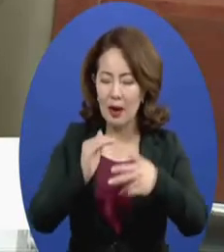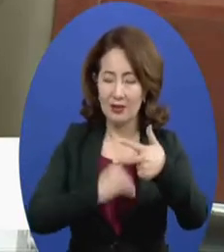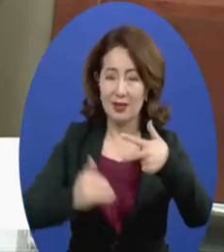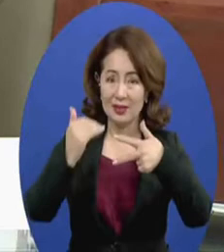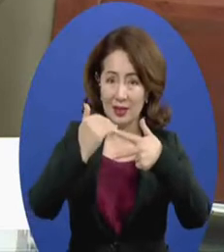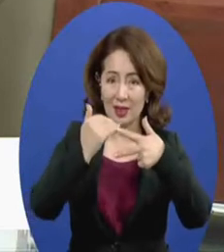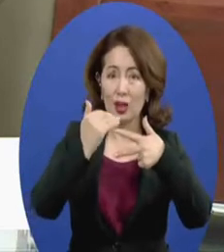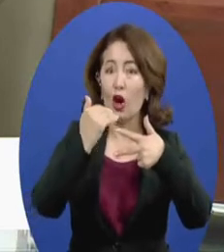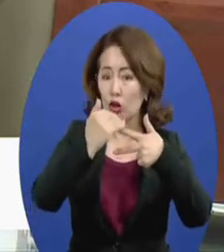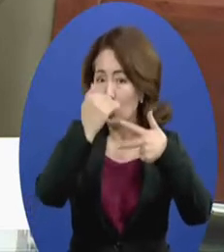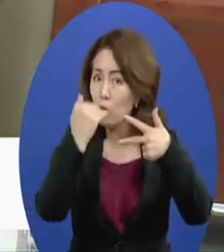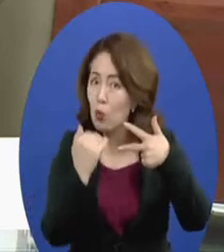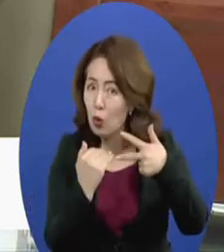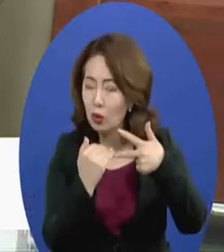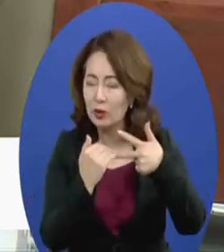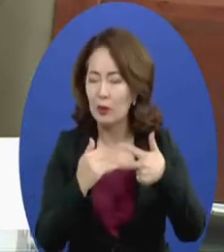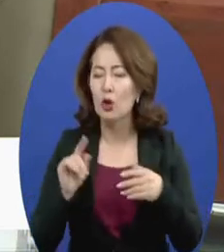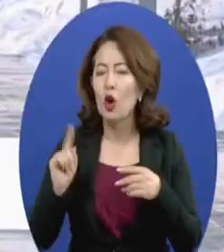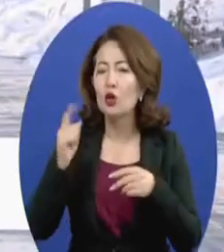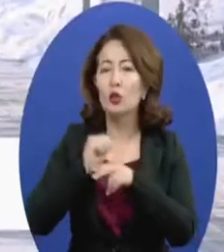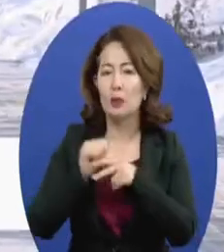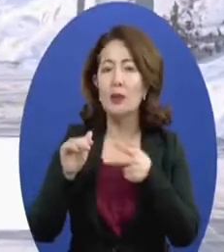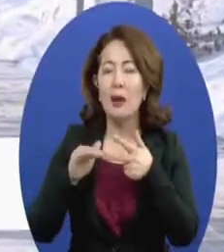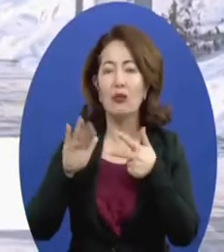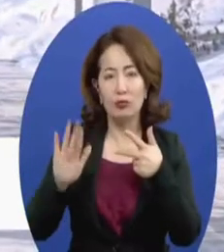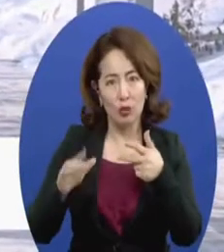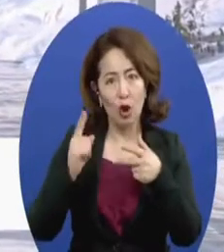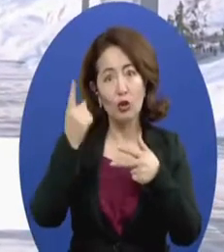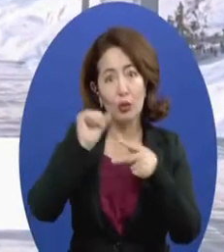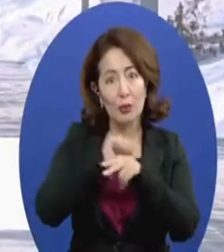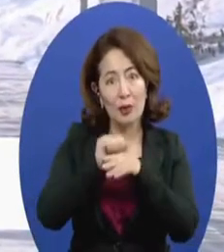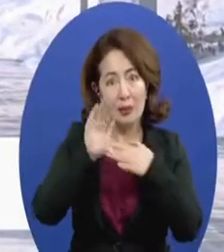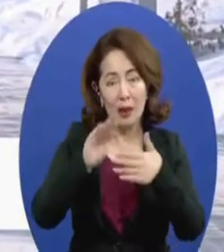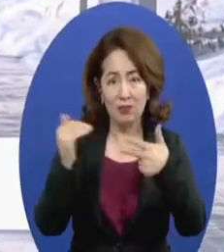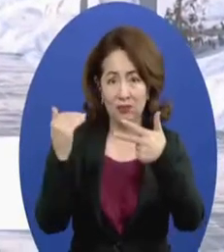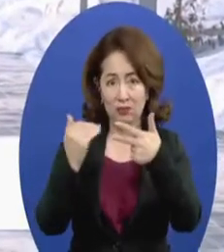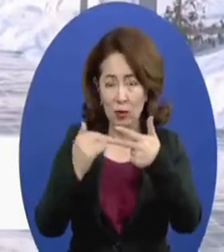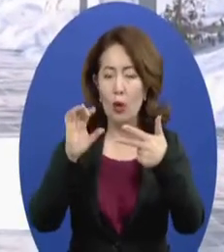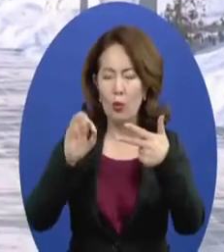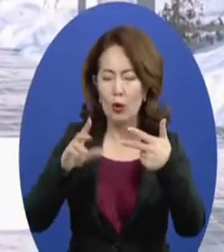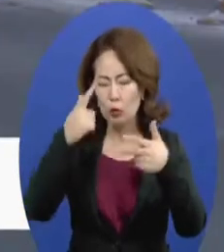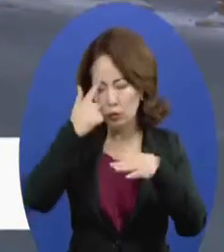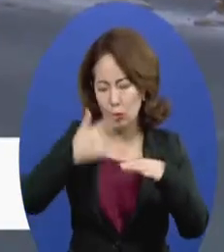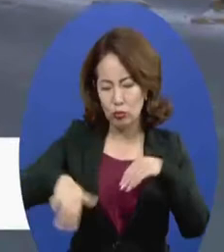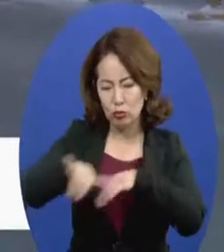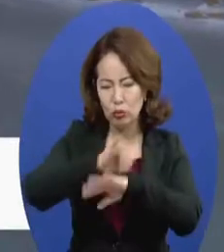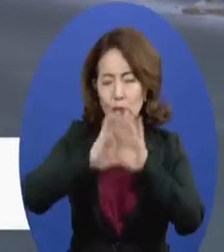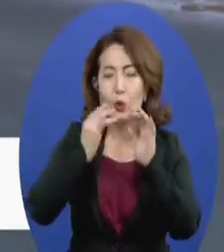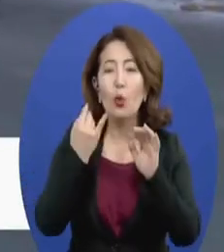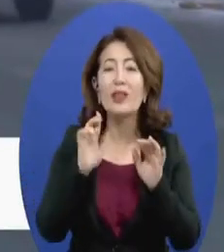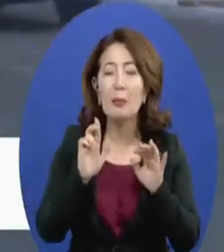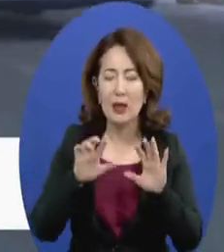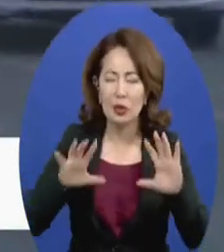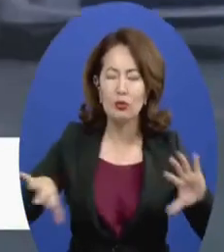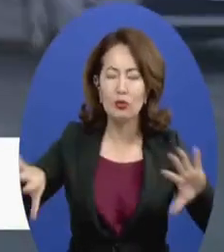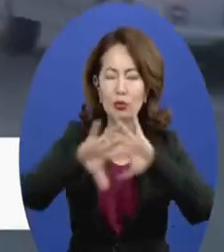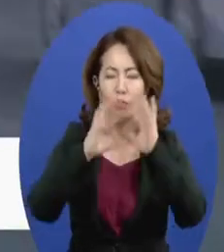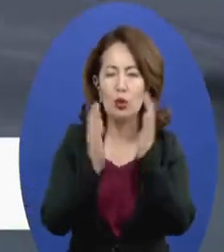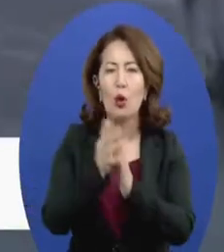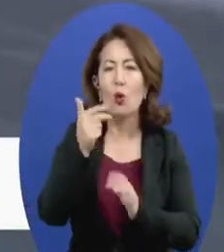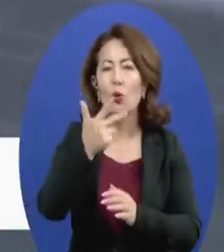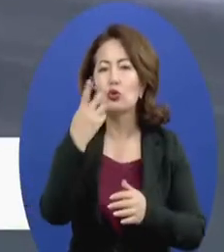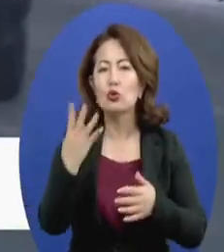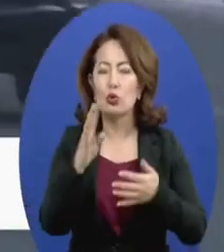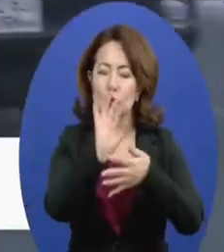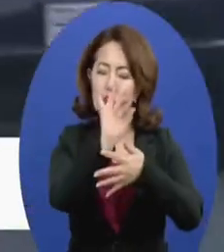байдлын дэглэмд буцаан шилжүүлснээр нийслэлийн хэмжээнд нийт 34 чиглэлийн үйлчилгээ үйл ажиллагааг хэвийн горимд